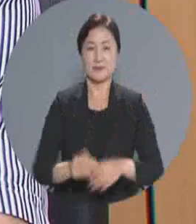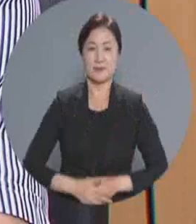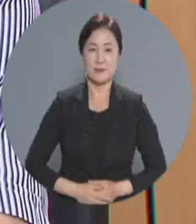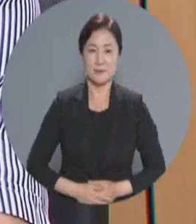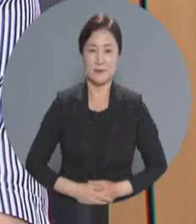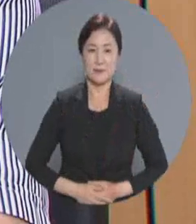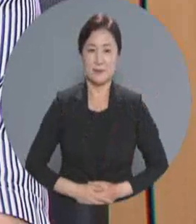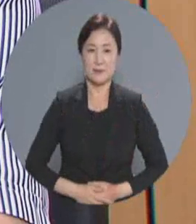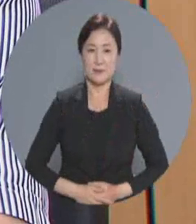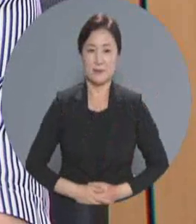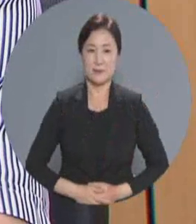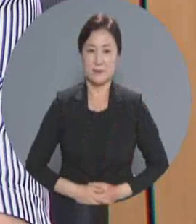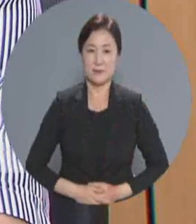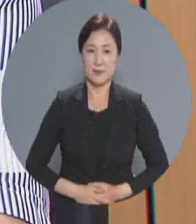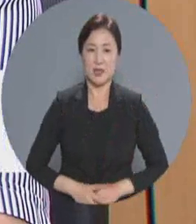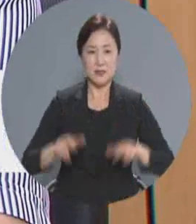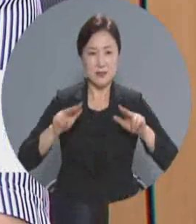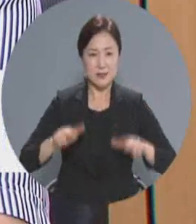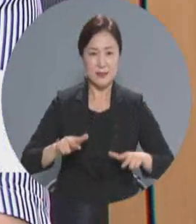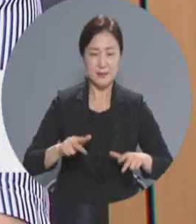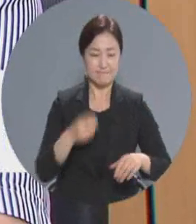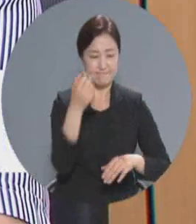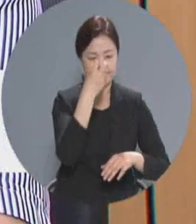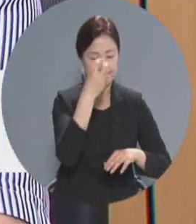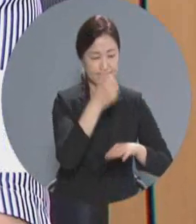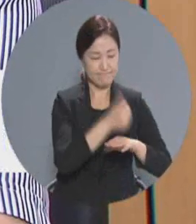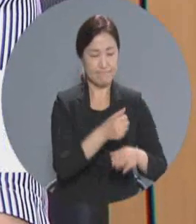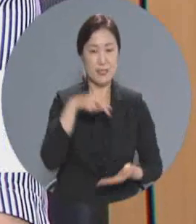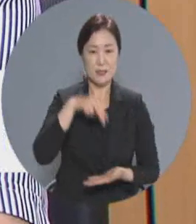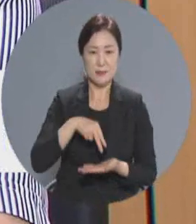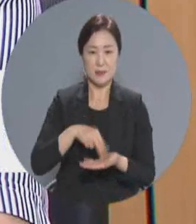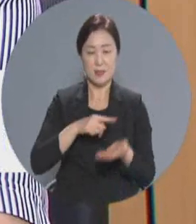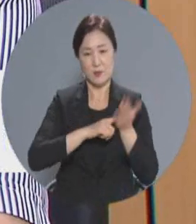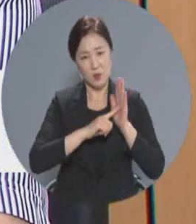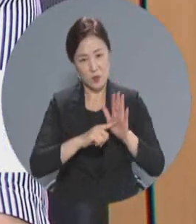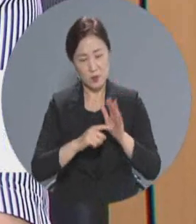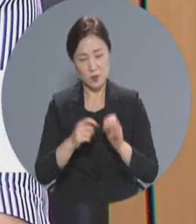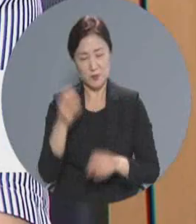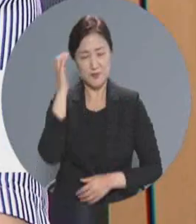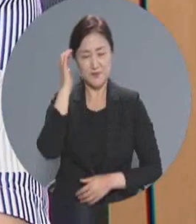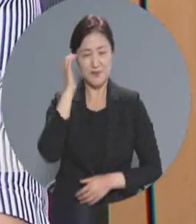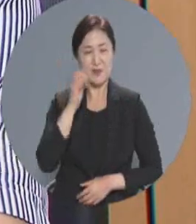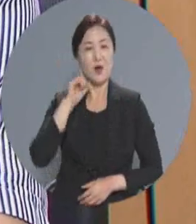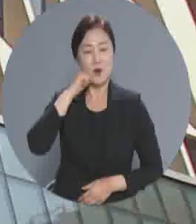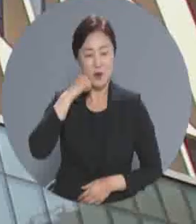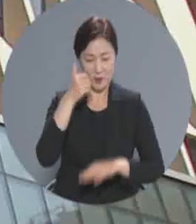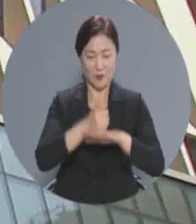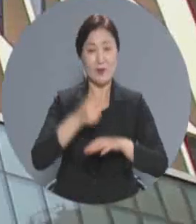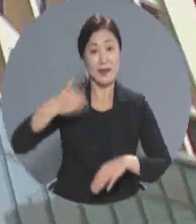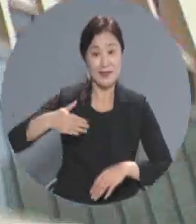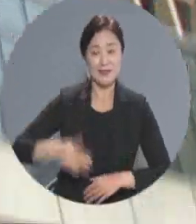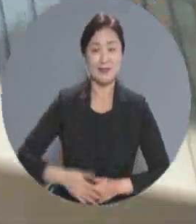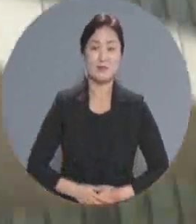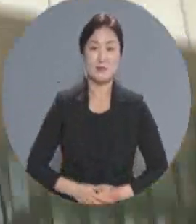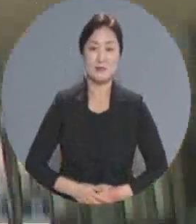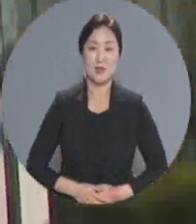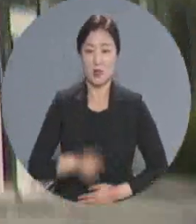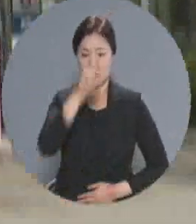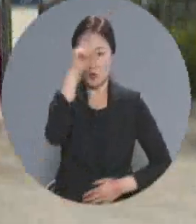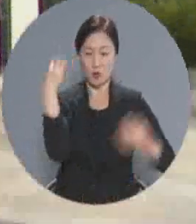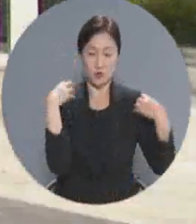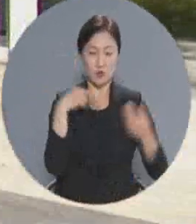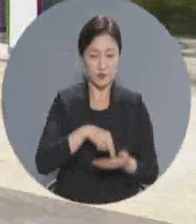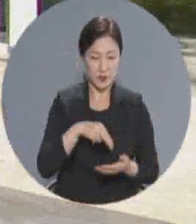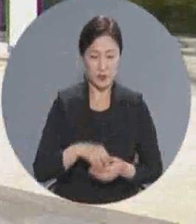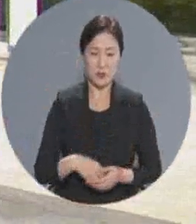입장 표명을 지금 한다는 것은 좀 약간 결과가 나오지도 않았는데. 행정안전부도 현재